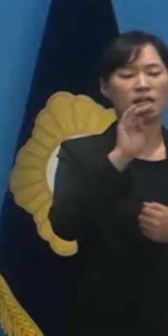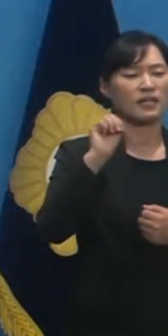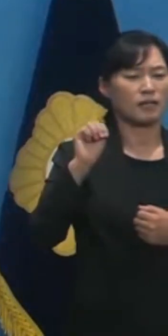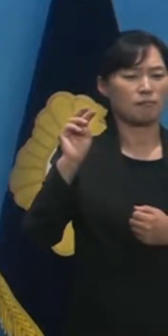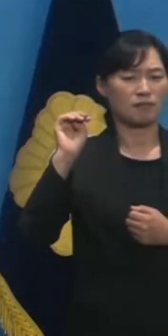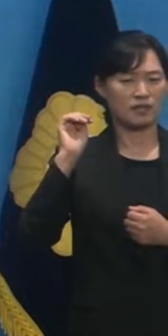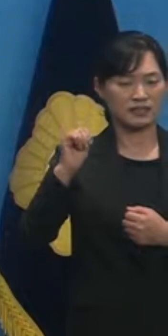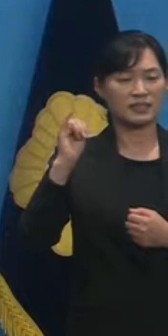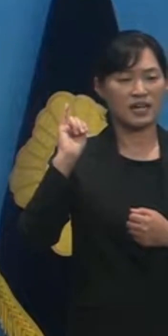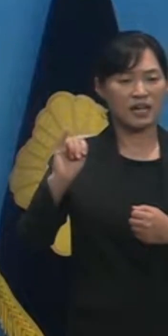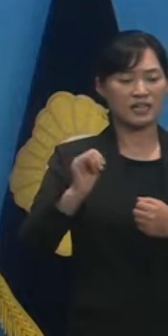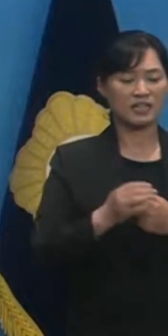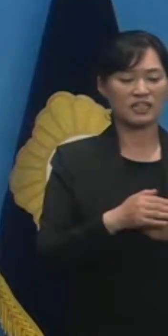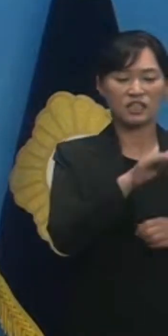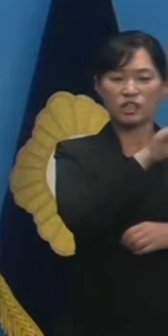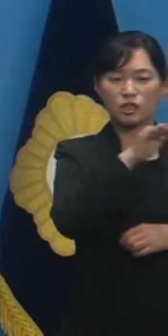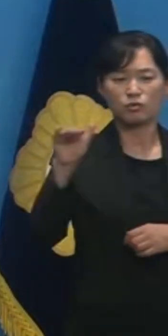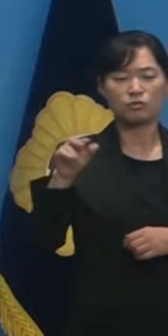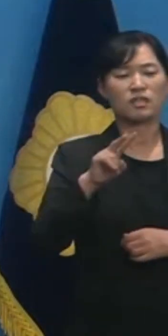IMSI 기준